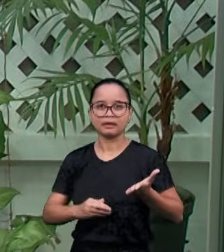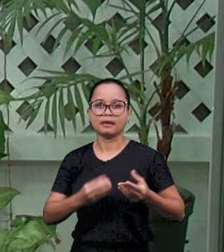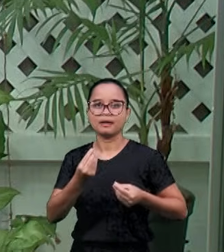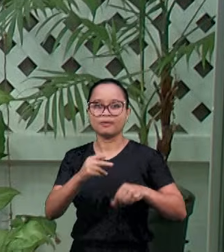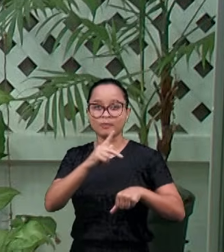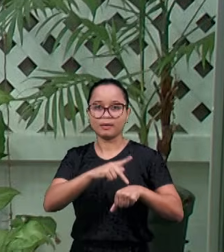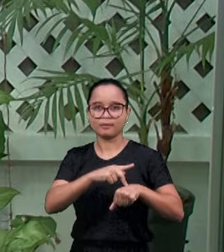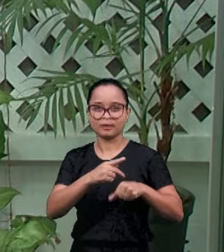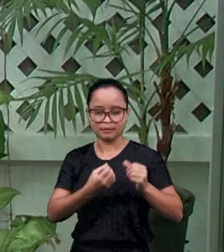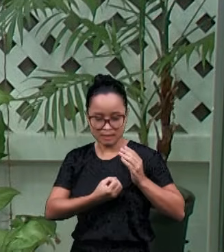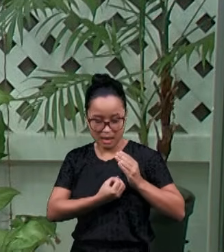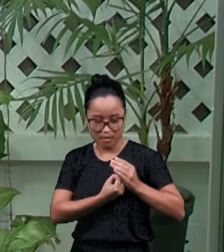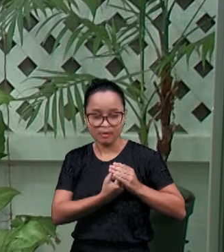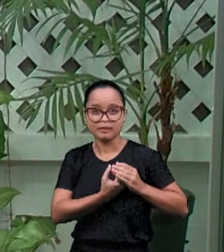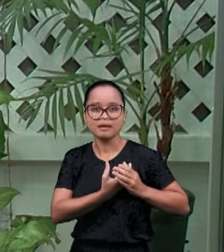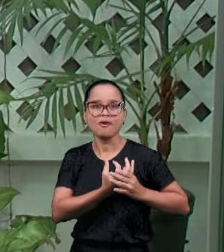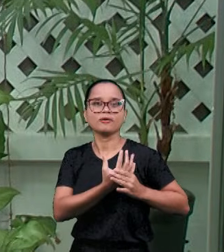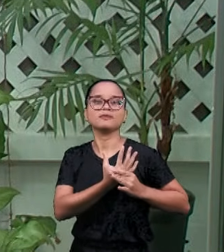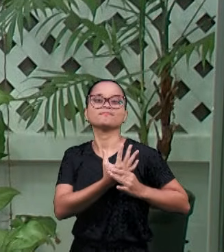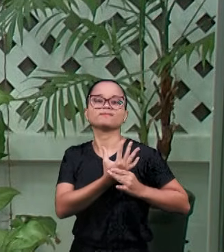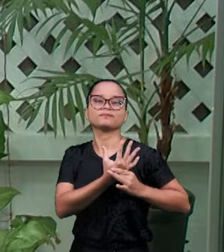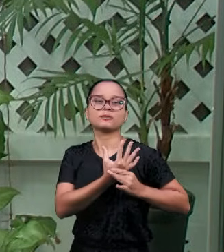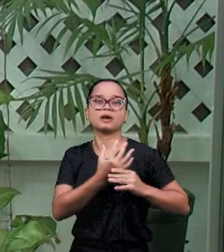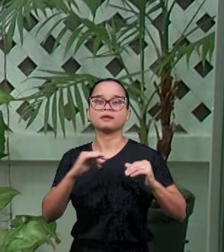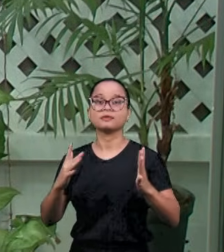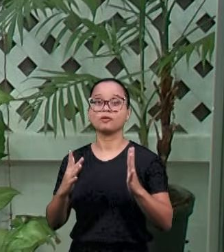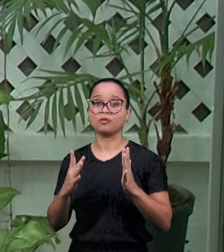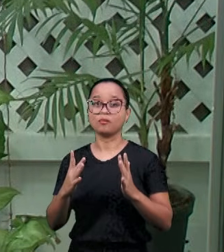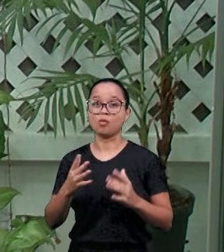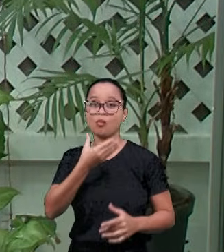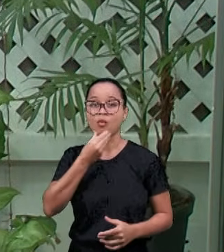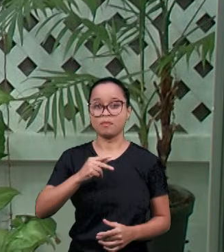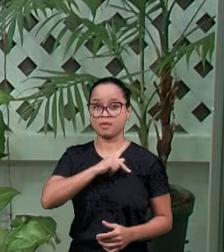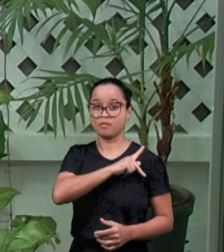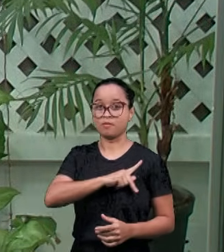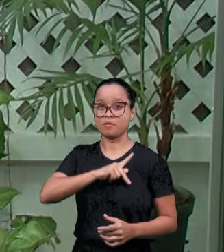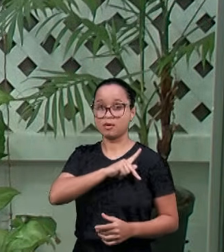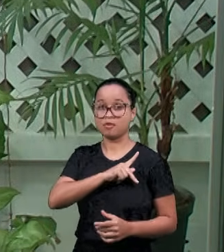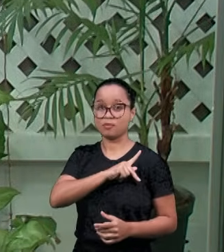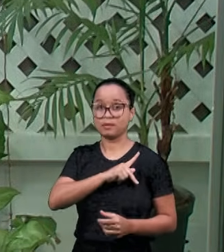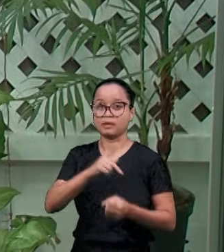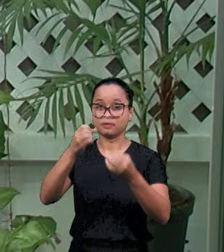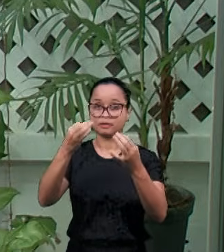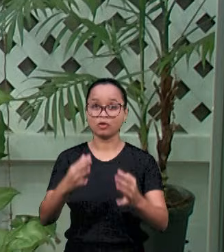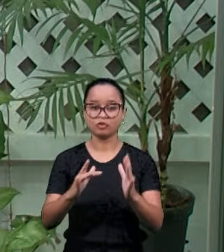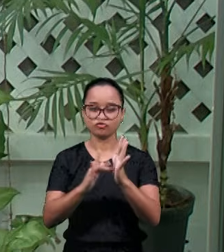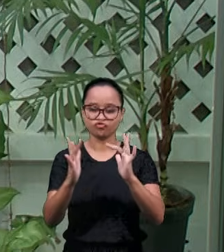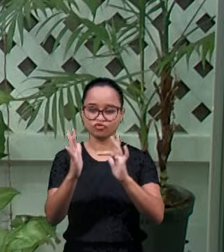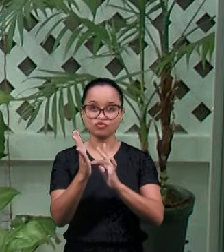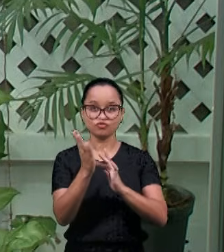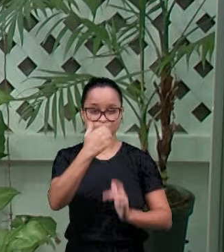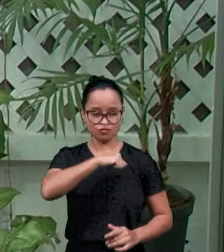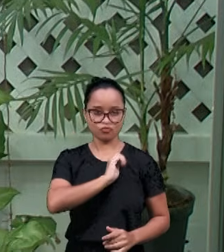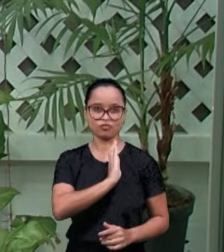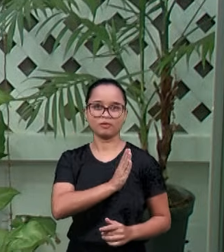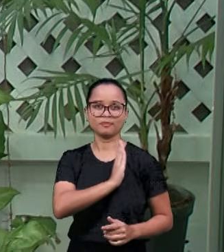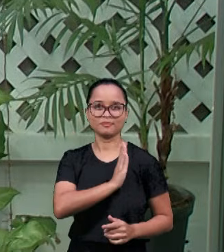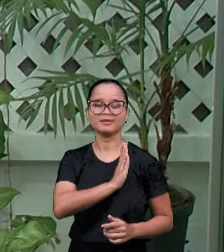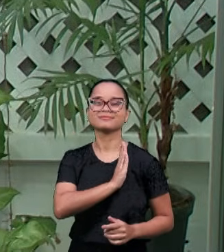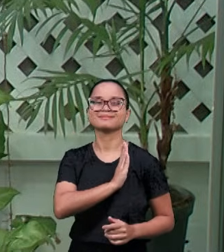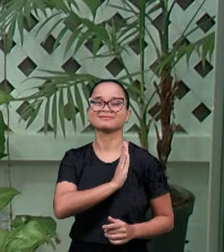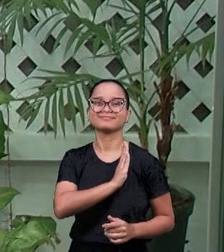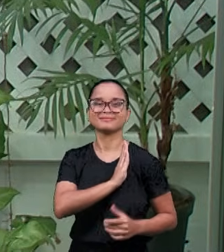le péché, la perle est gérée. Et Paul dit, il parle à propos de Jésus, généré en nous.